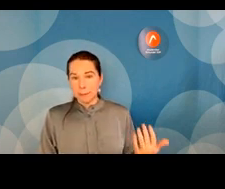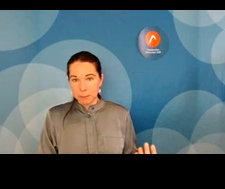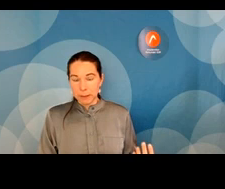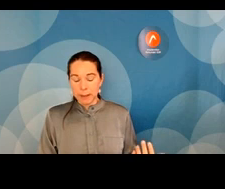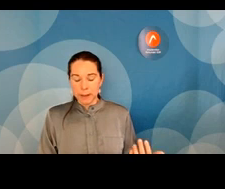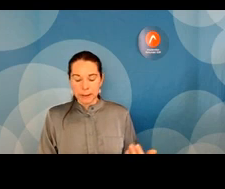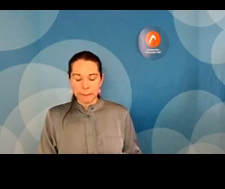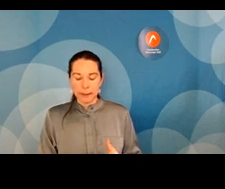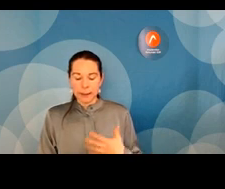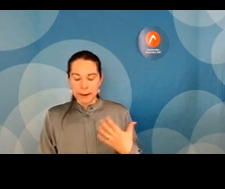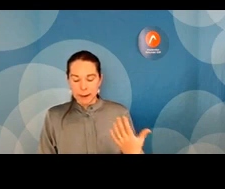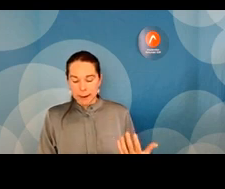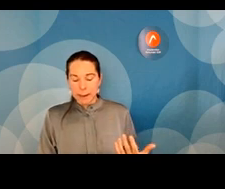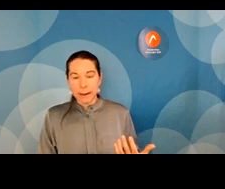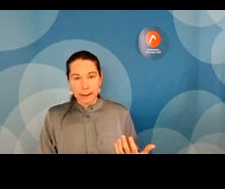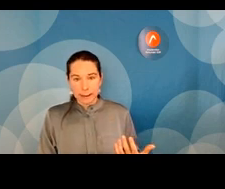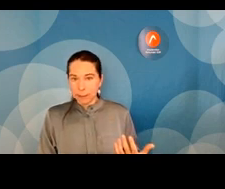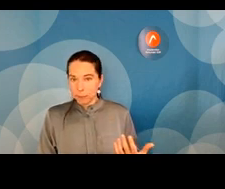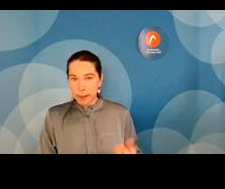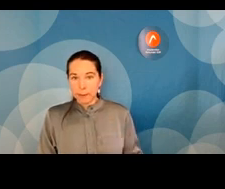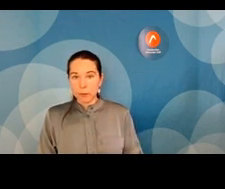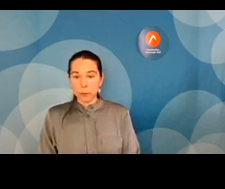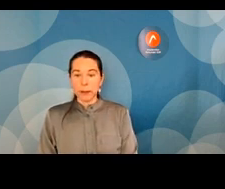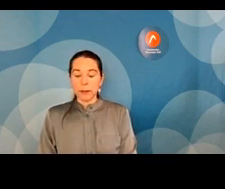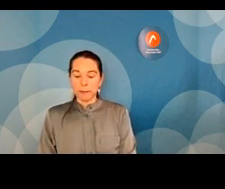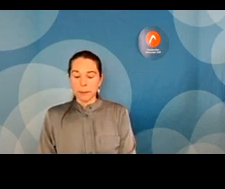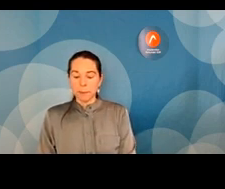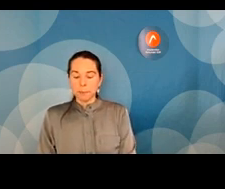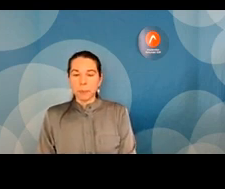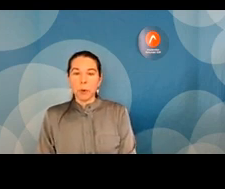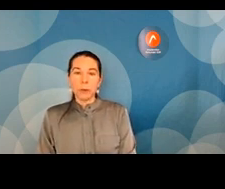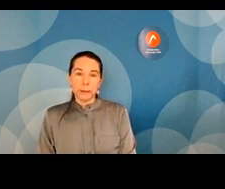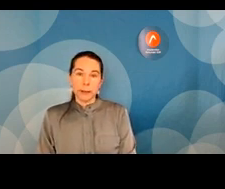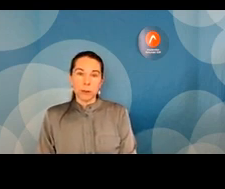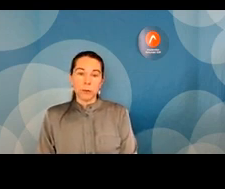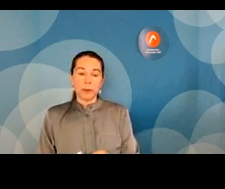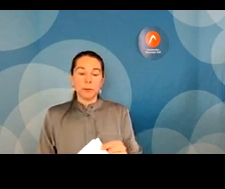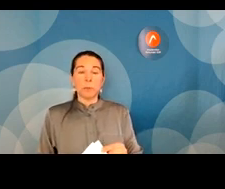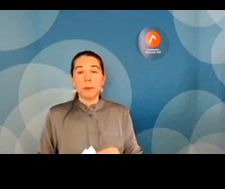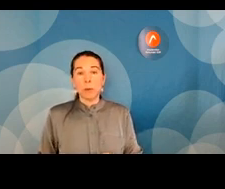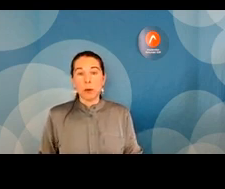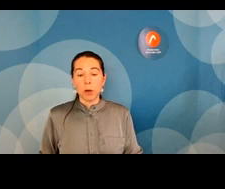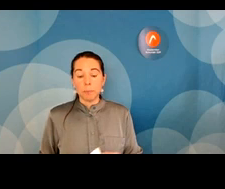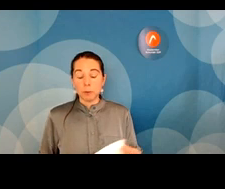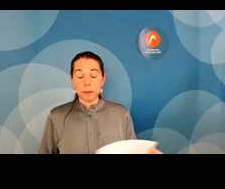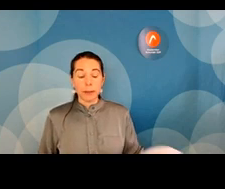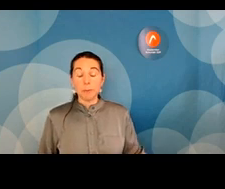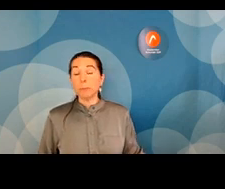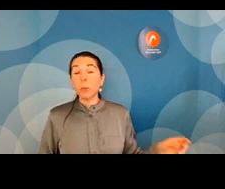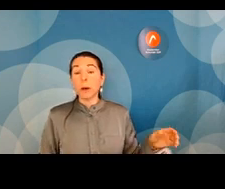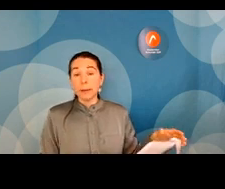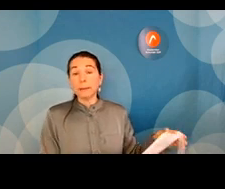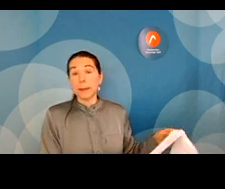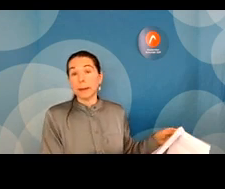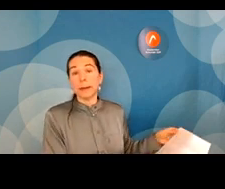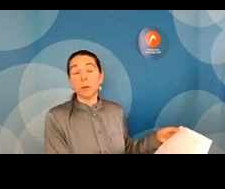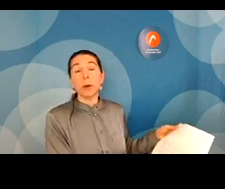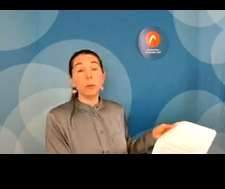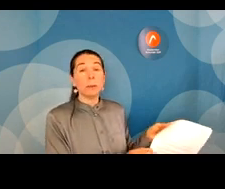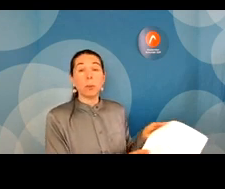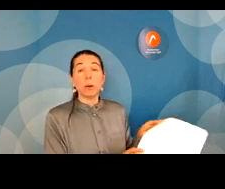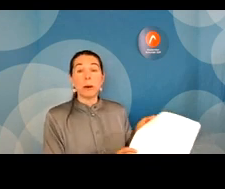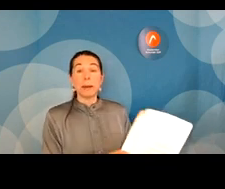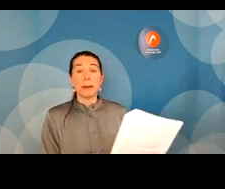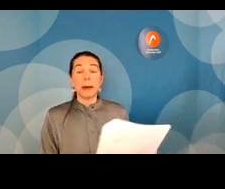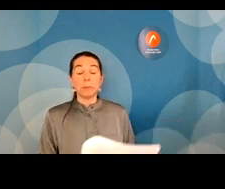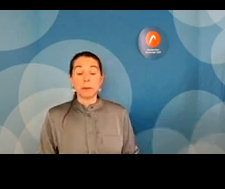då diskriminerande eller liksom exkluderande. Och att det är någonting som vi behöver ha perspektiv på båda delarna och